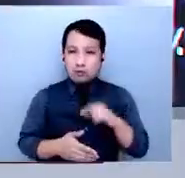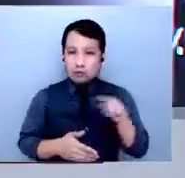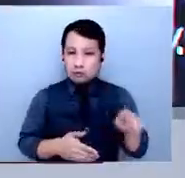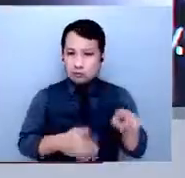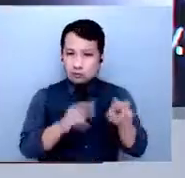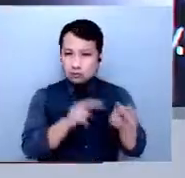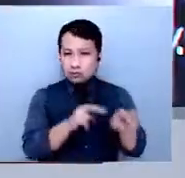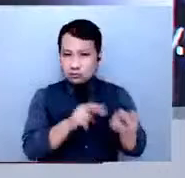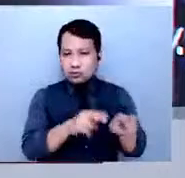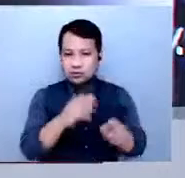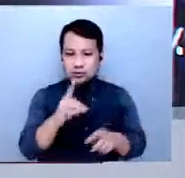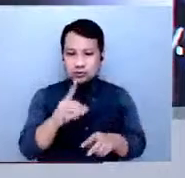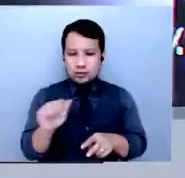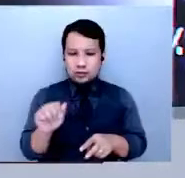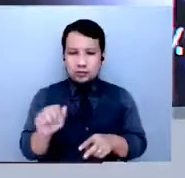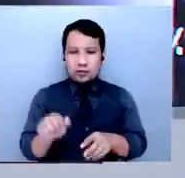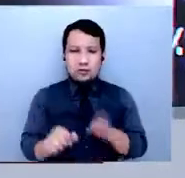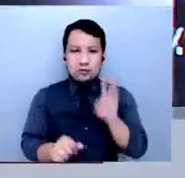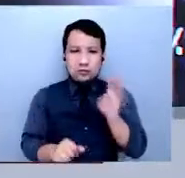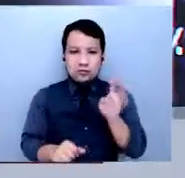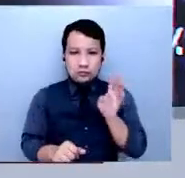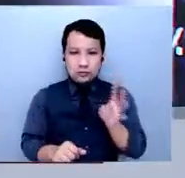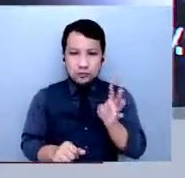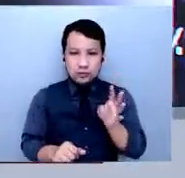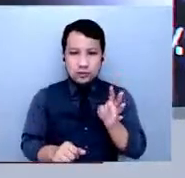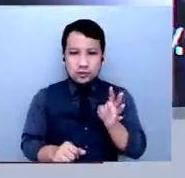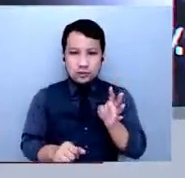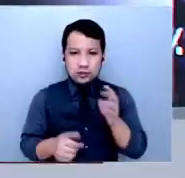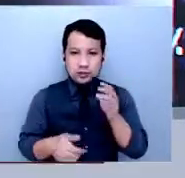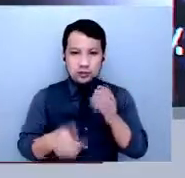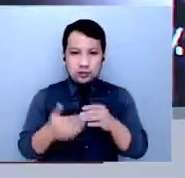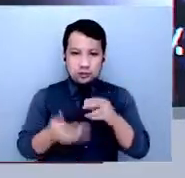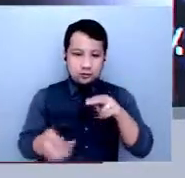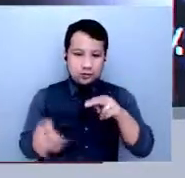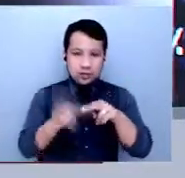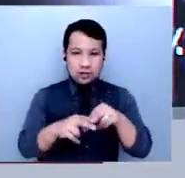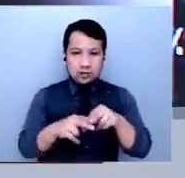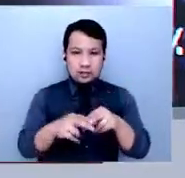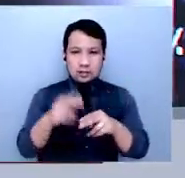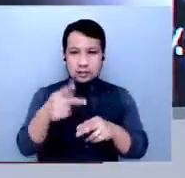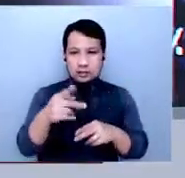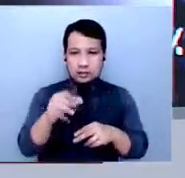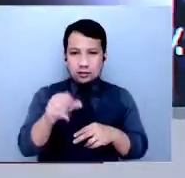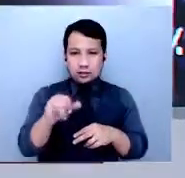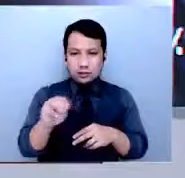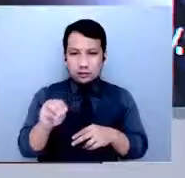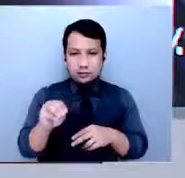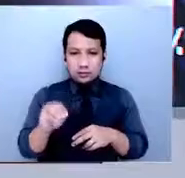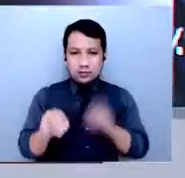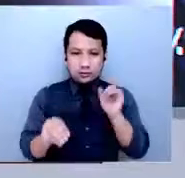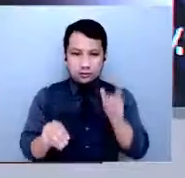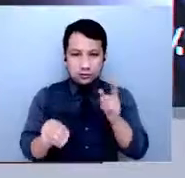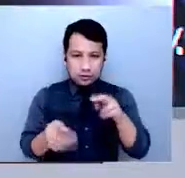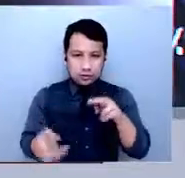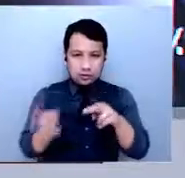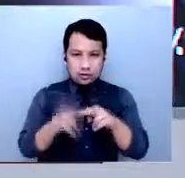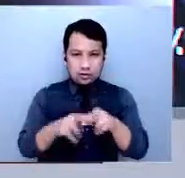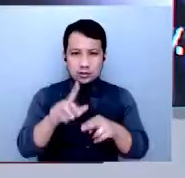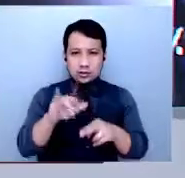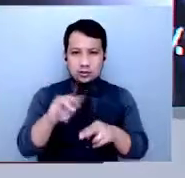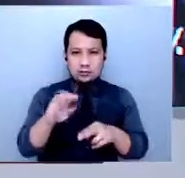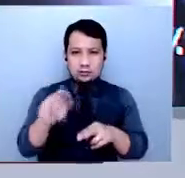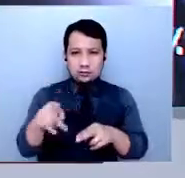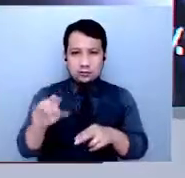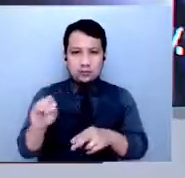DA, hanggang 40 pesos kada kilo ang itinaas sa kasim, habang 20 pesos naman sa liempo. Tutol naman